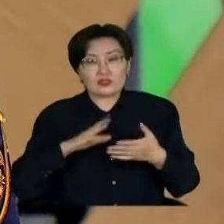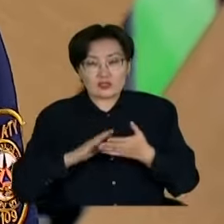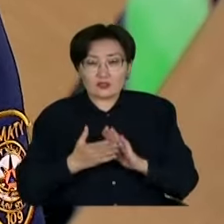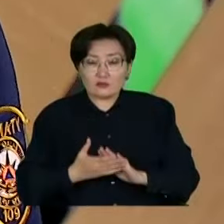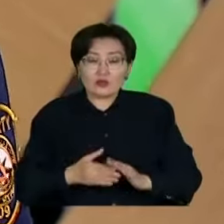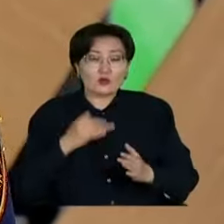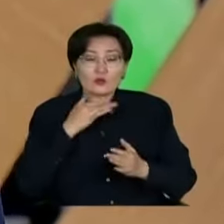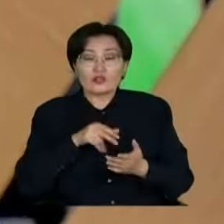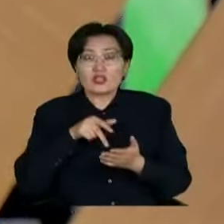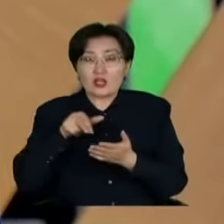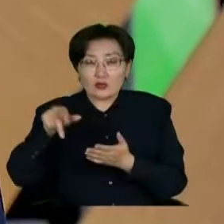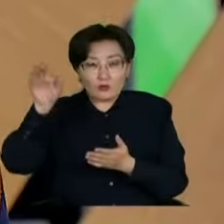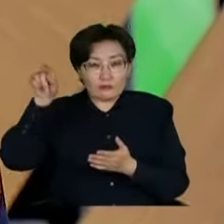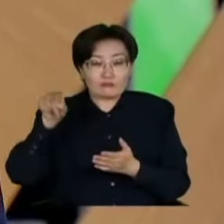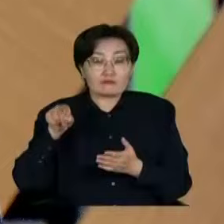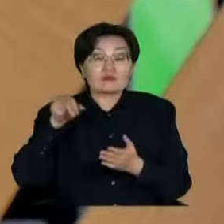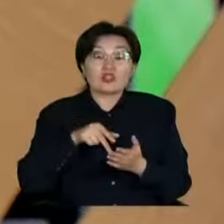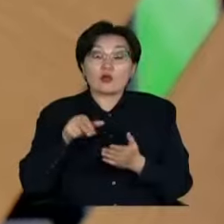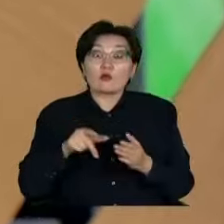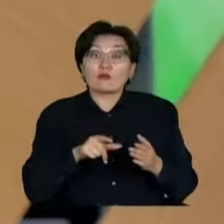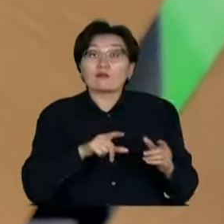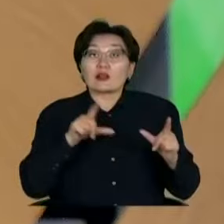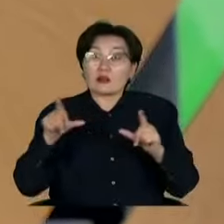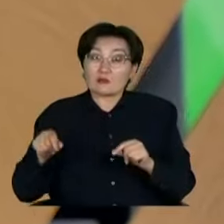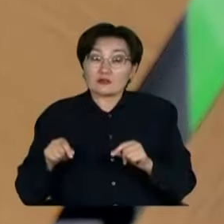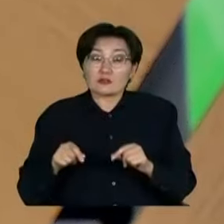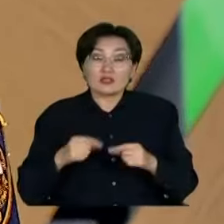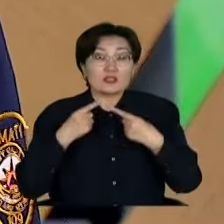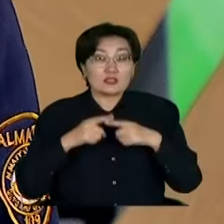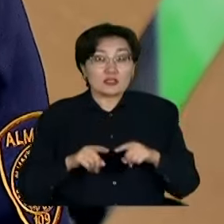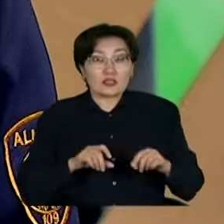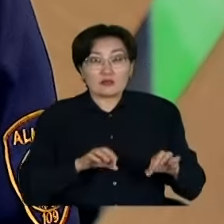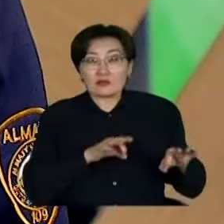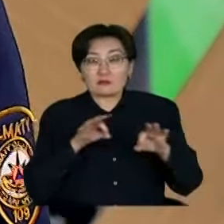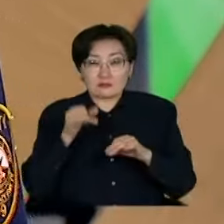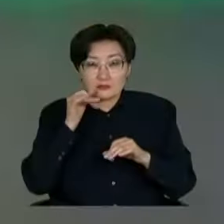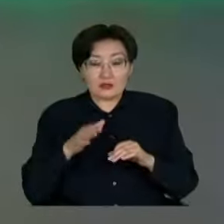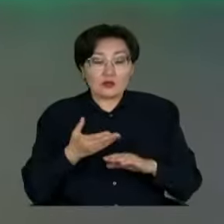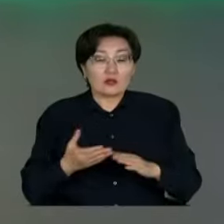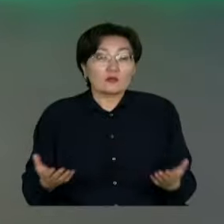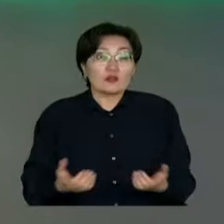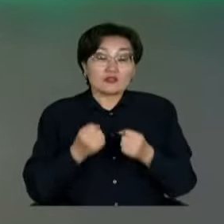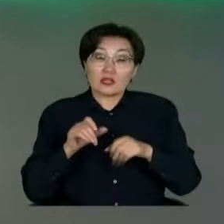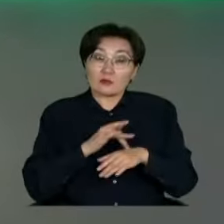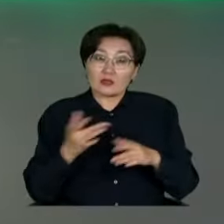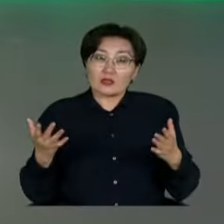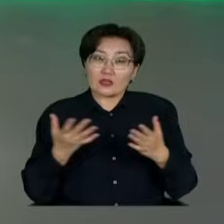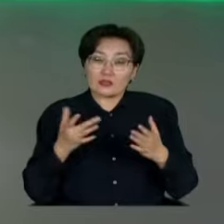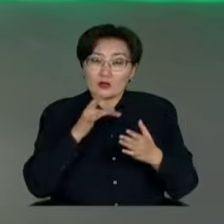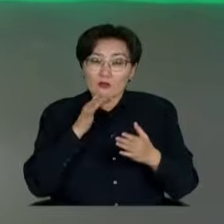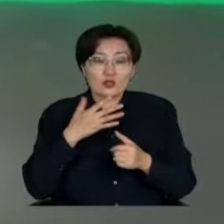Көбінесе жаяу барамыз. Себебі техника көп жерде жүре алмайды. Сондықтан жаяу жүреміз. Ал жалпы құтқару қызметіне қай кезде тікұшақ